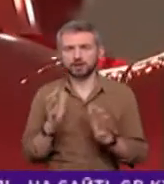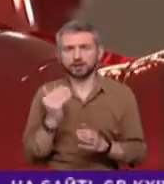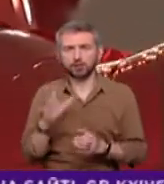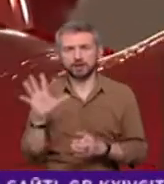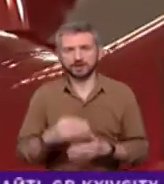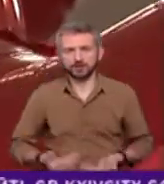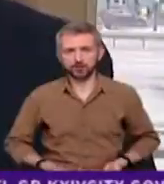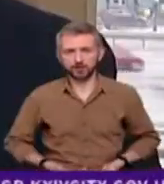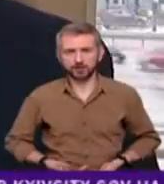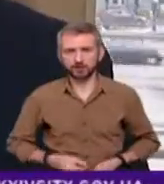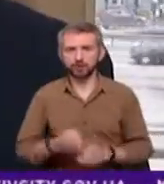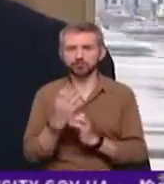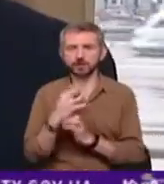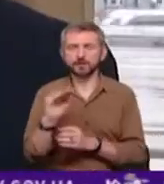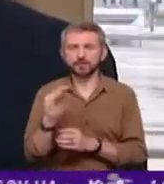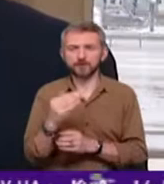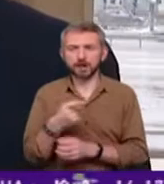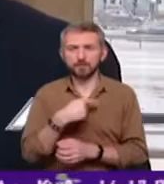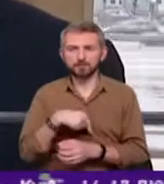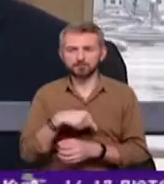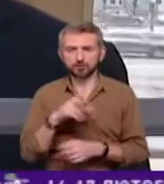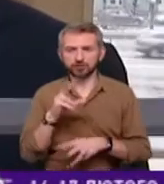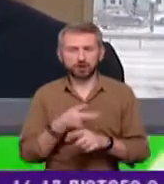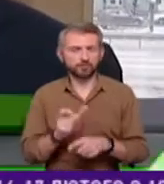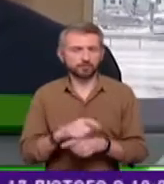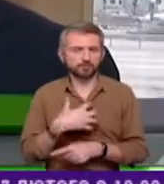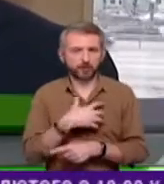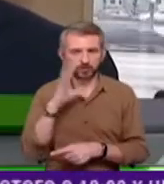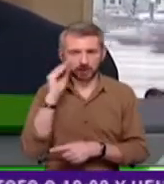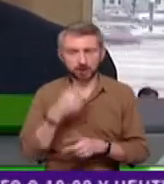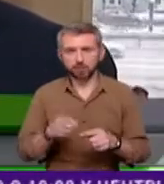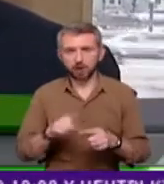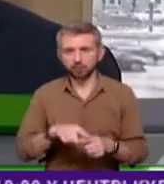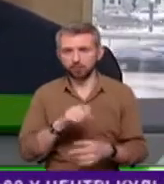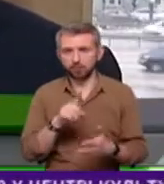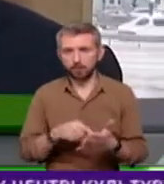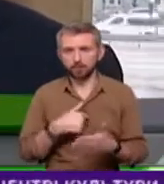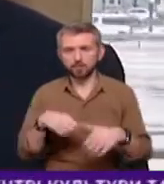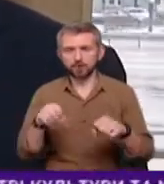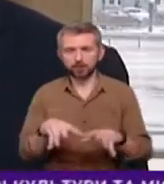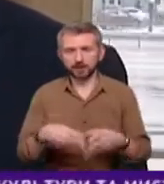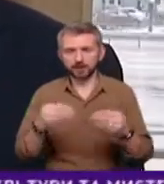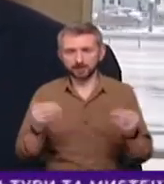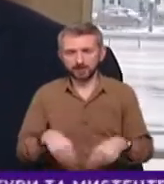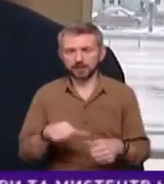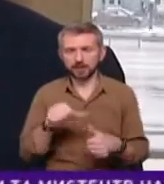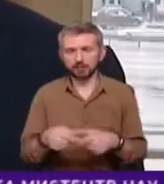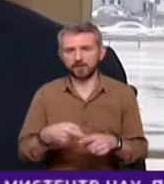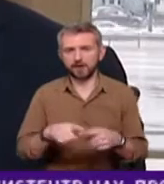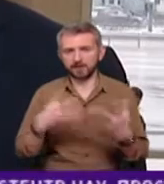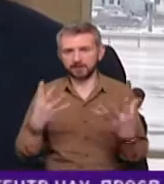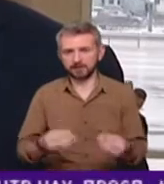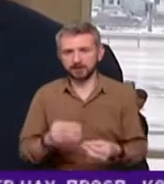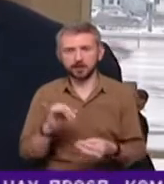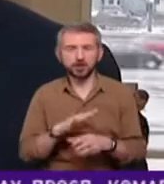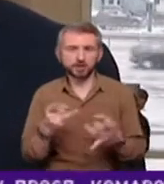все життя. 14 февраля ми вважаємо дуже знаменательна дата. По цьому поводу ми вирішили, собственно, розписатися іменно в цей день і,